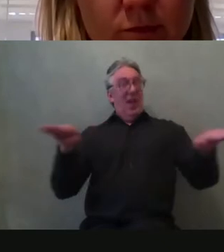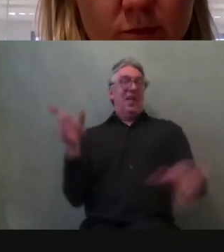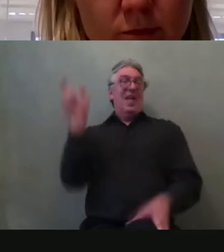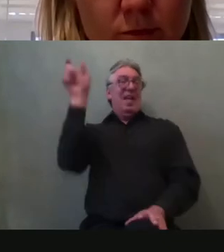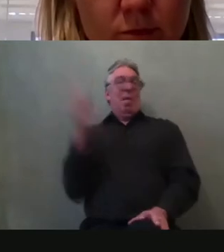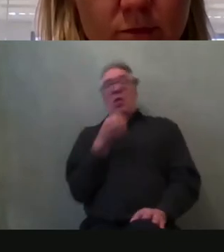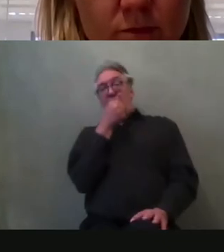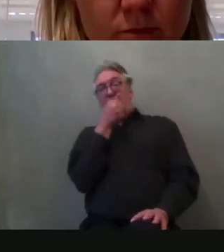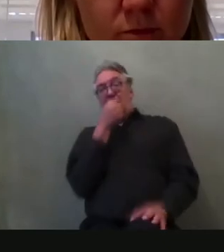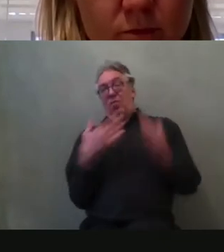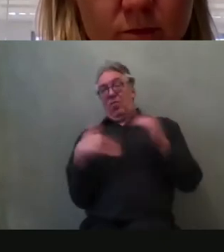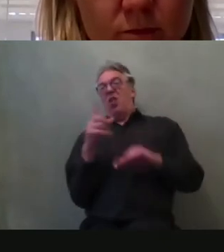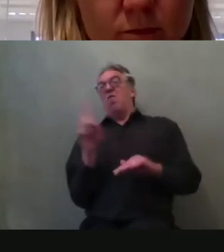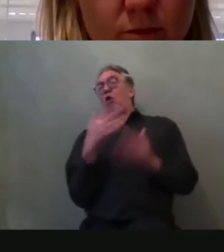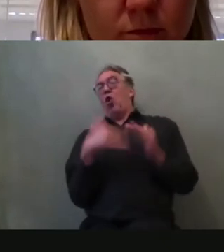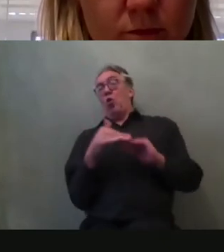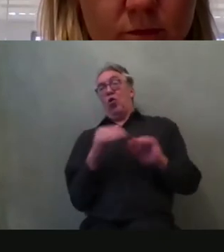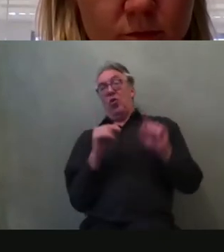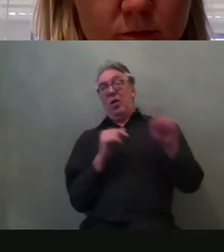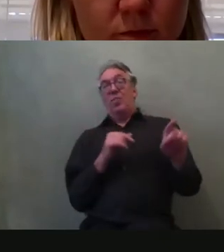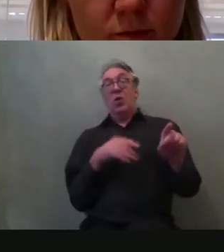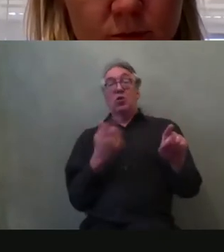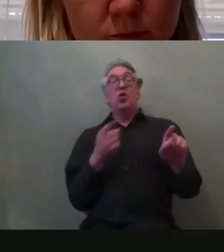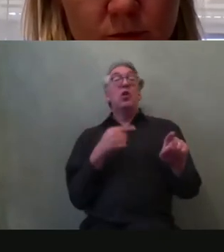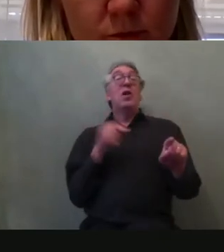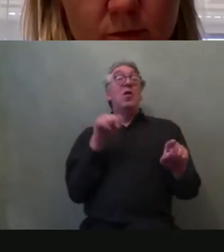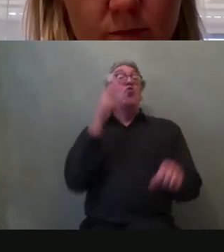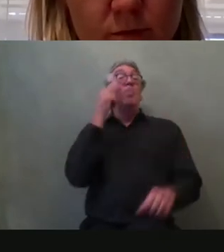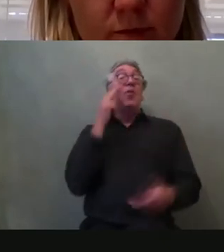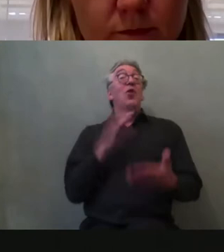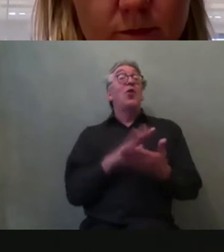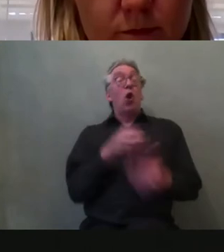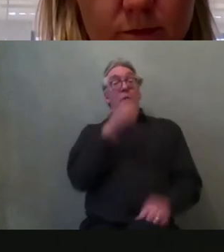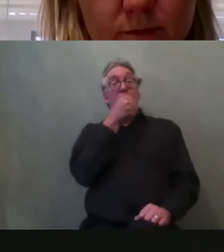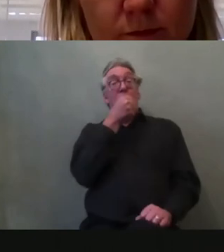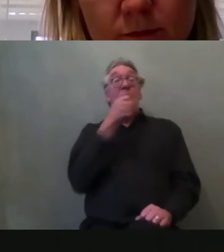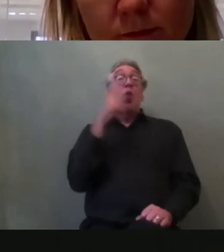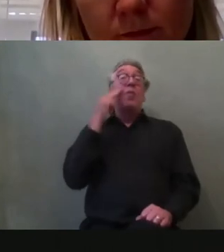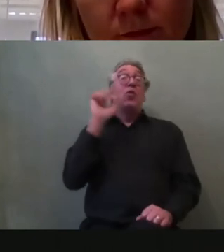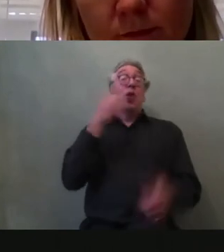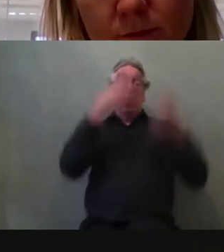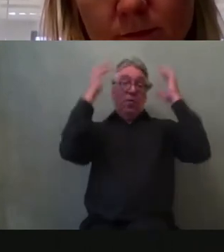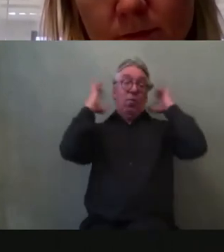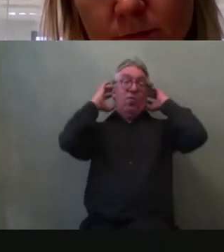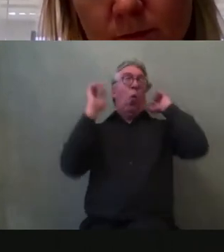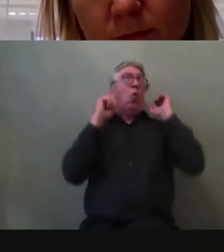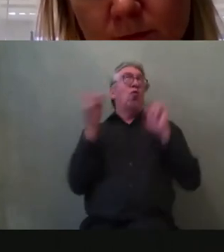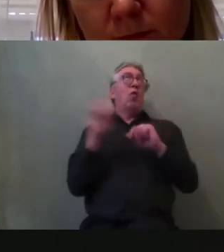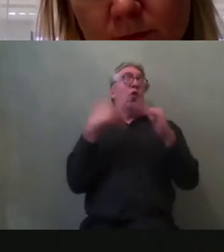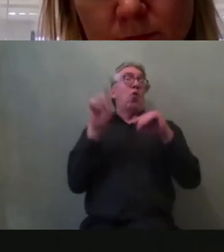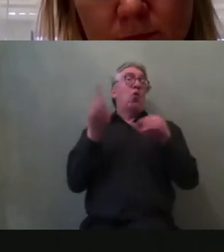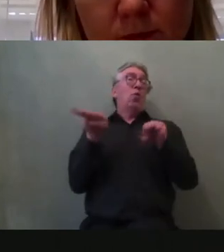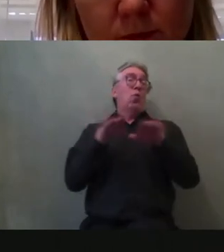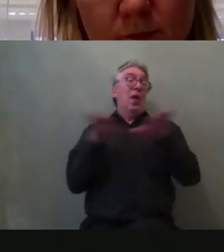de stem van de blinde tolk is dan te horen met een koptelefoon. En een respondent die wij gesproken hebben tijdens